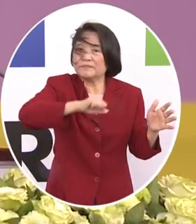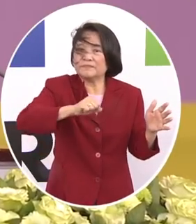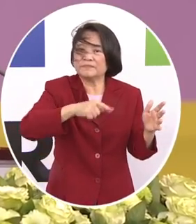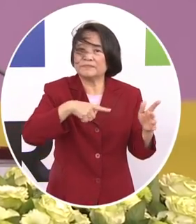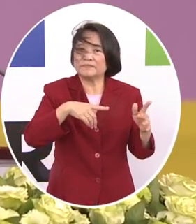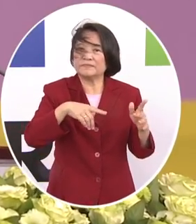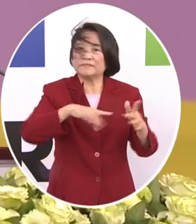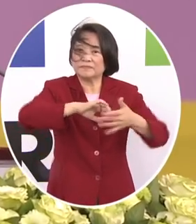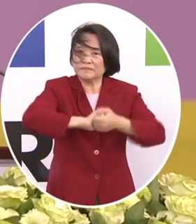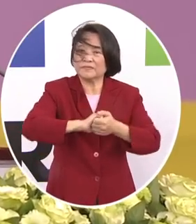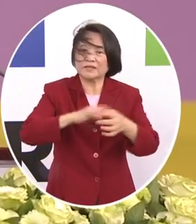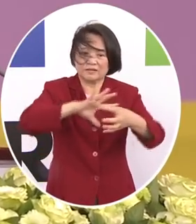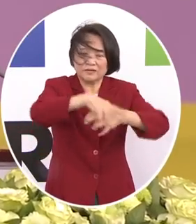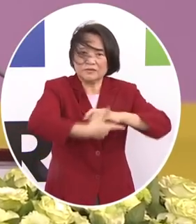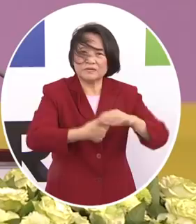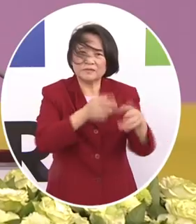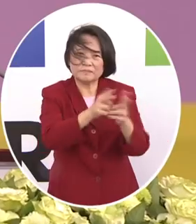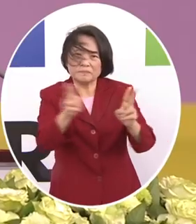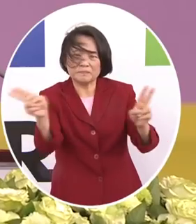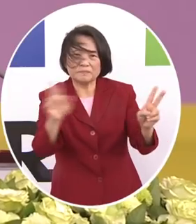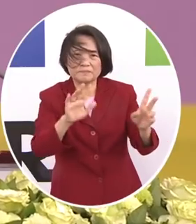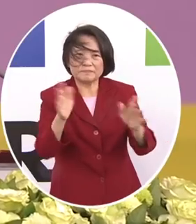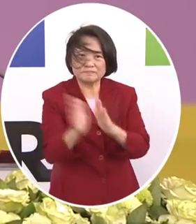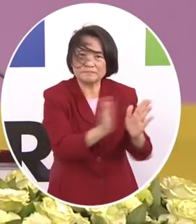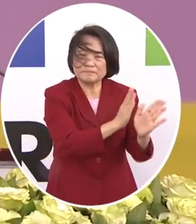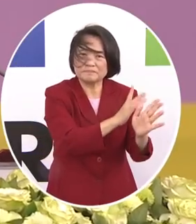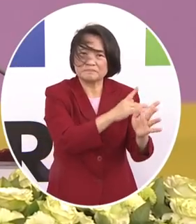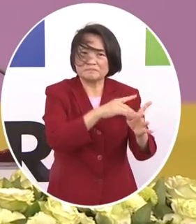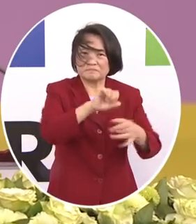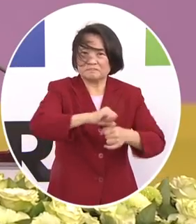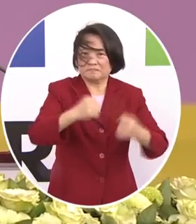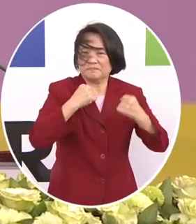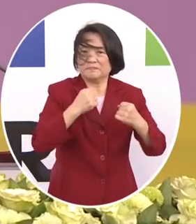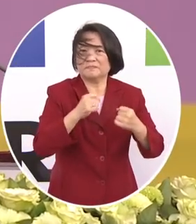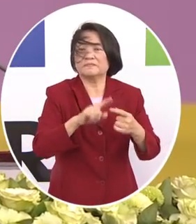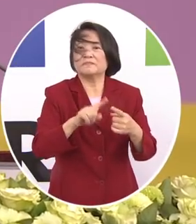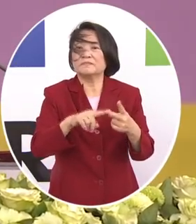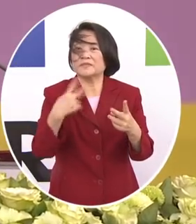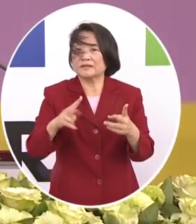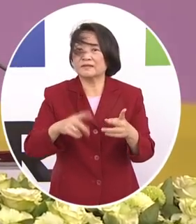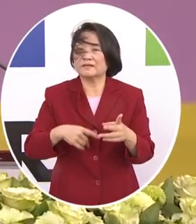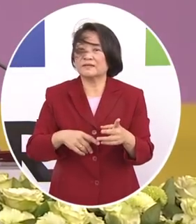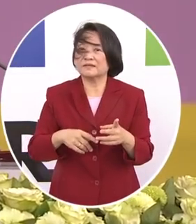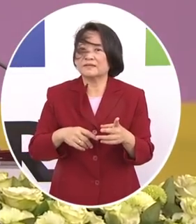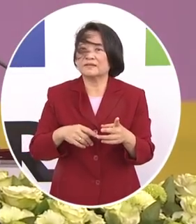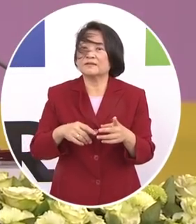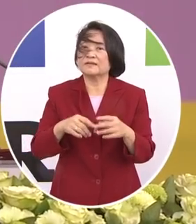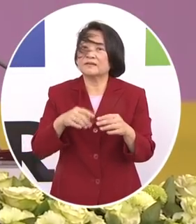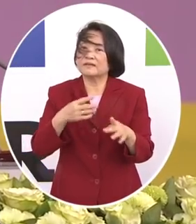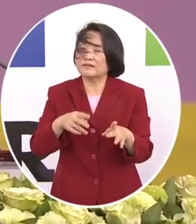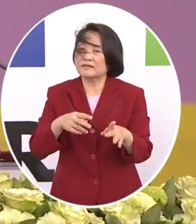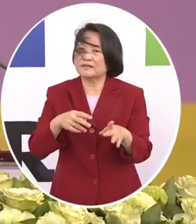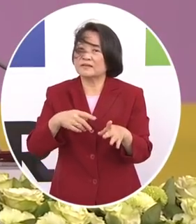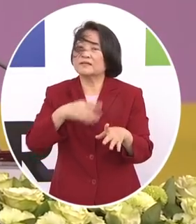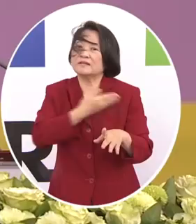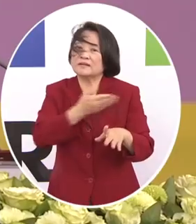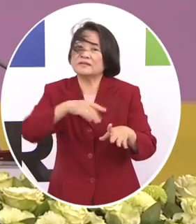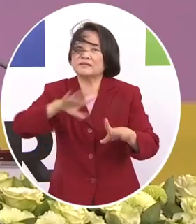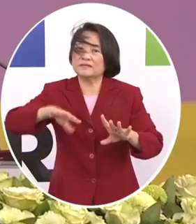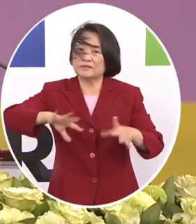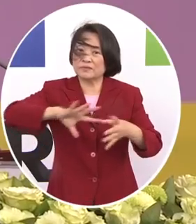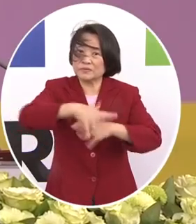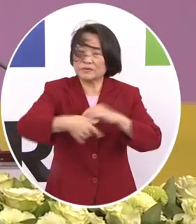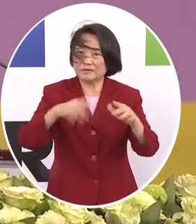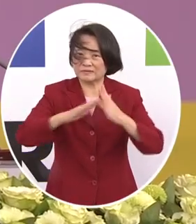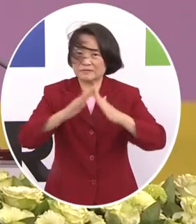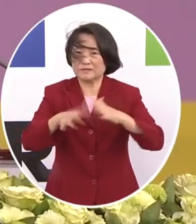力及全球布局的能量，加上中小企业的活力，来开展全新的战略布